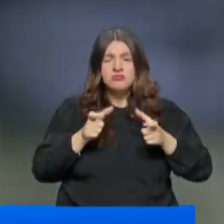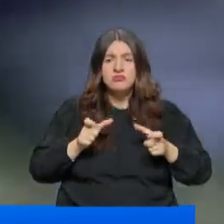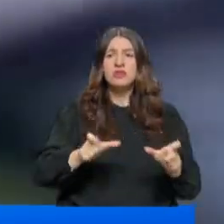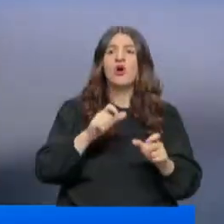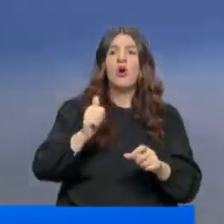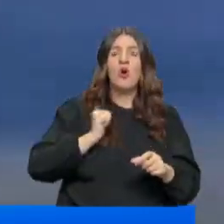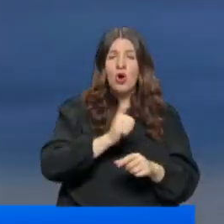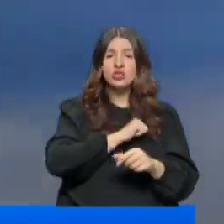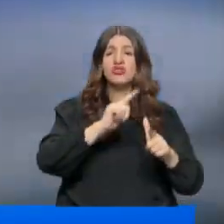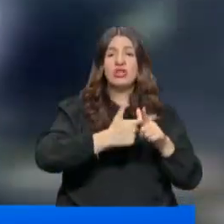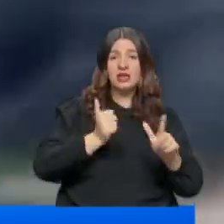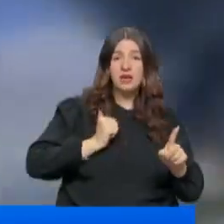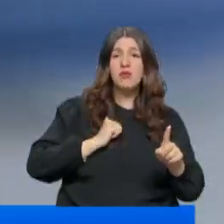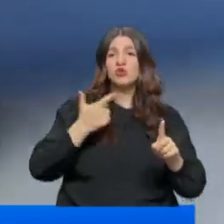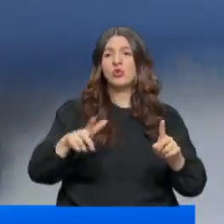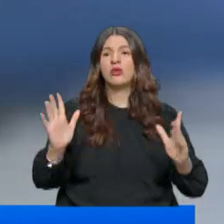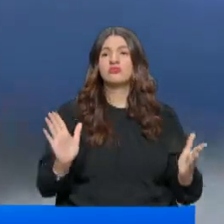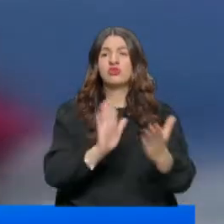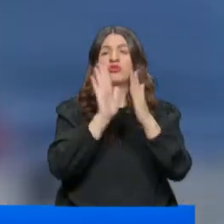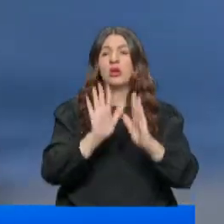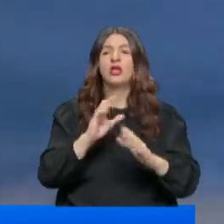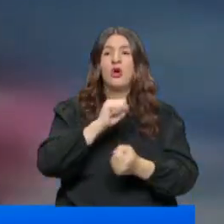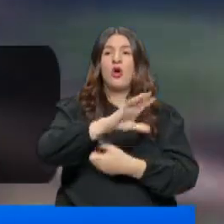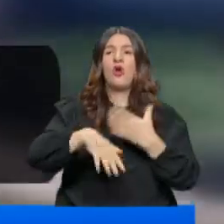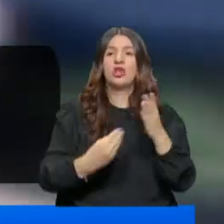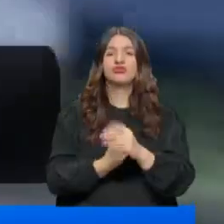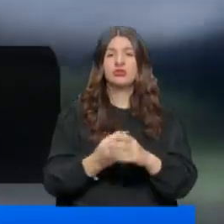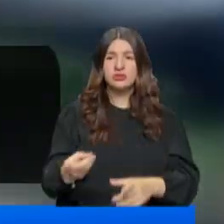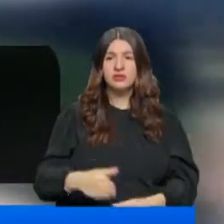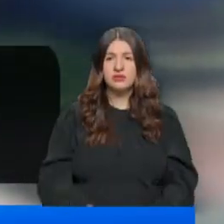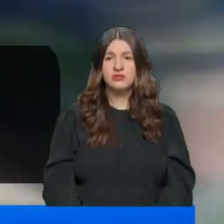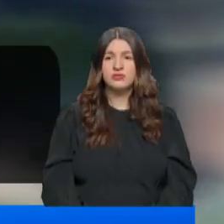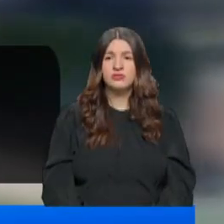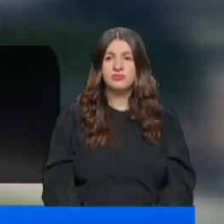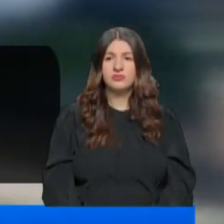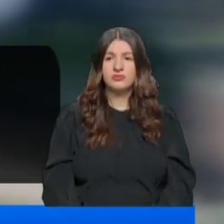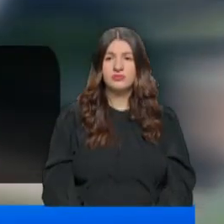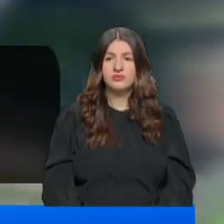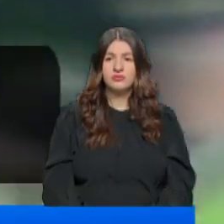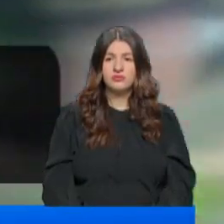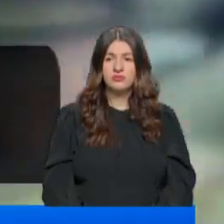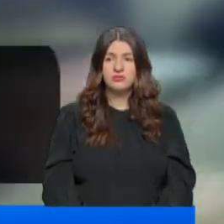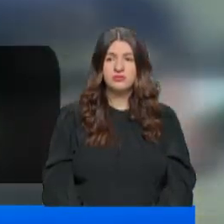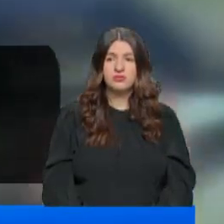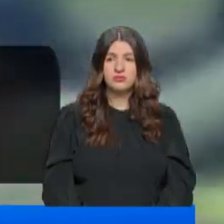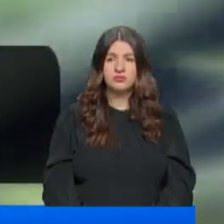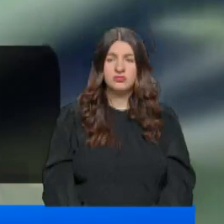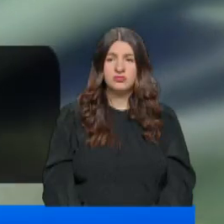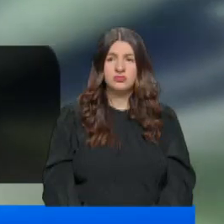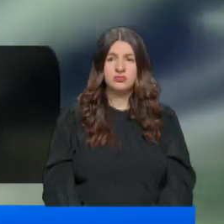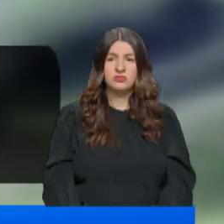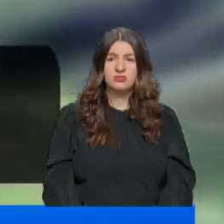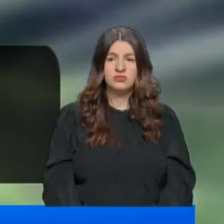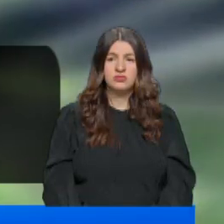Ordu'da jandarma ve köylü karşı karşıya geldi. Arbede çıktı. Şu an zorla. Getir. Bir tane daha geç. Bak nefesim